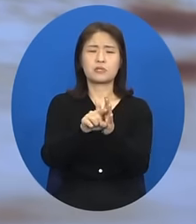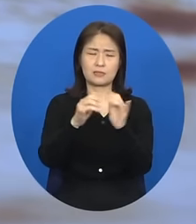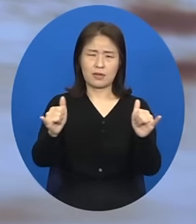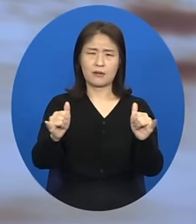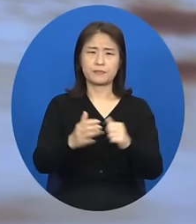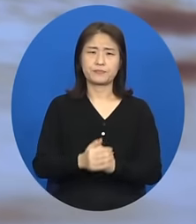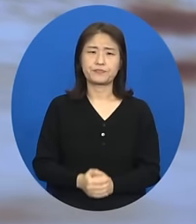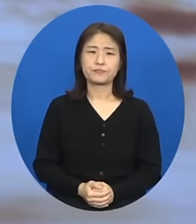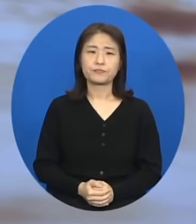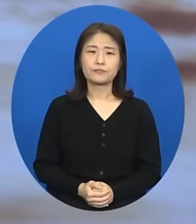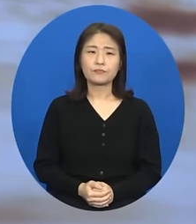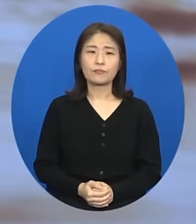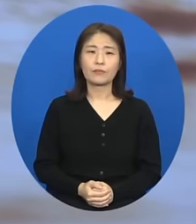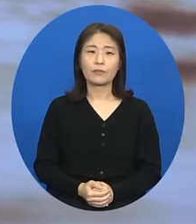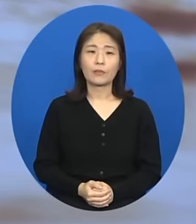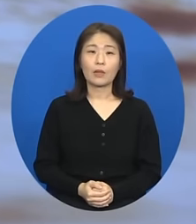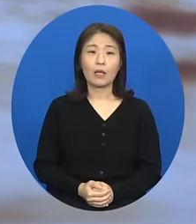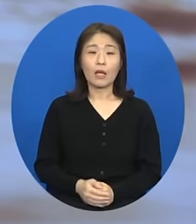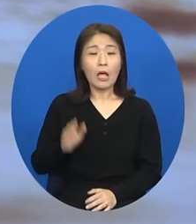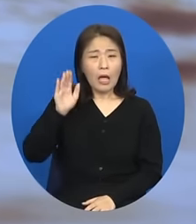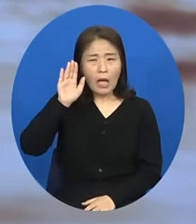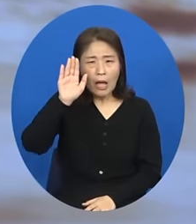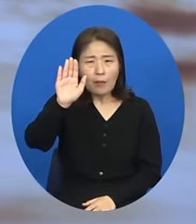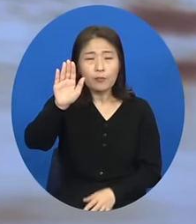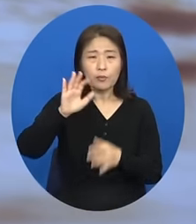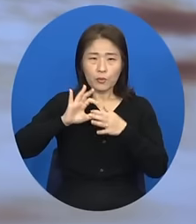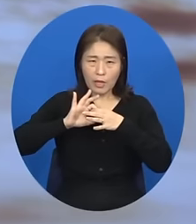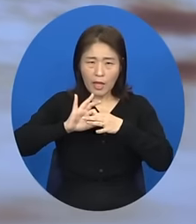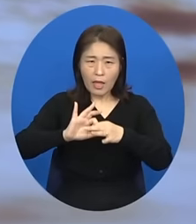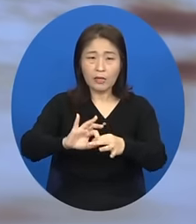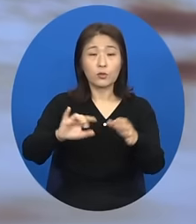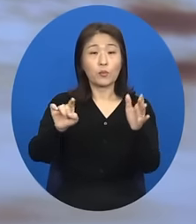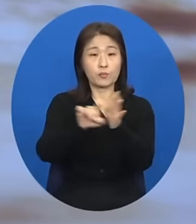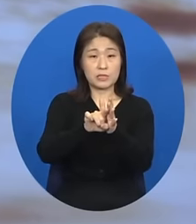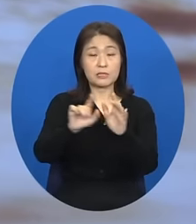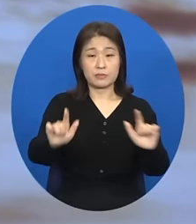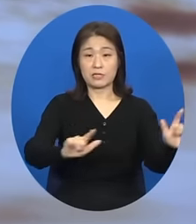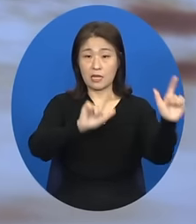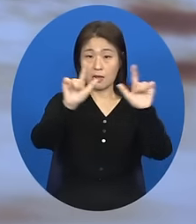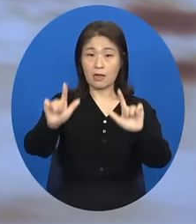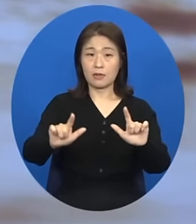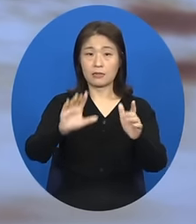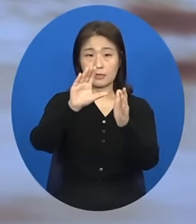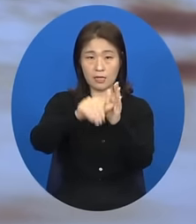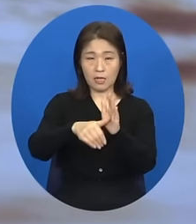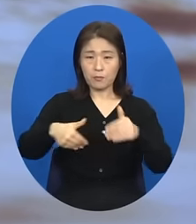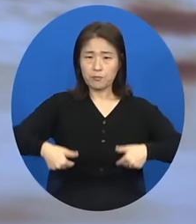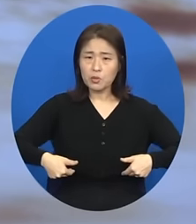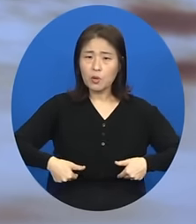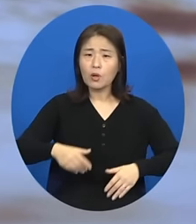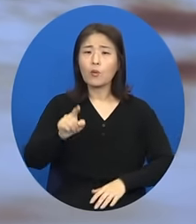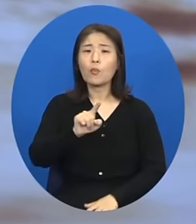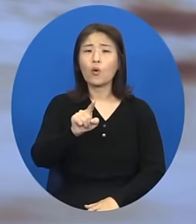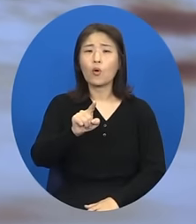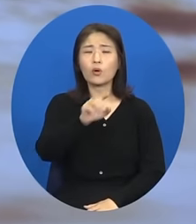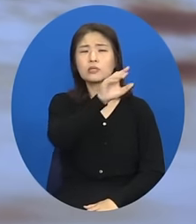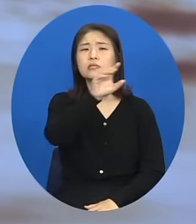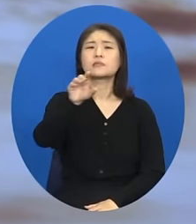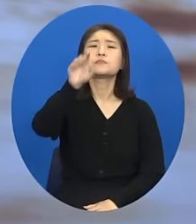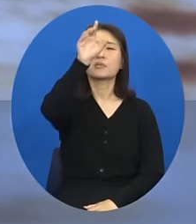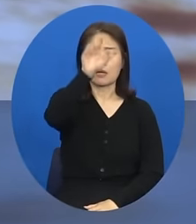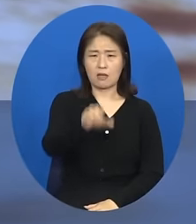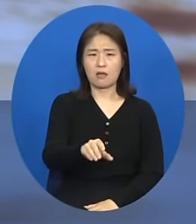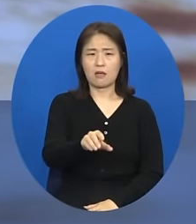앞으로도 신앙생활을 하면 할수록 우리에게 정말 필요한 것이 십자가예요. 저는 이 책의 마지막 이 문장이 가장